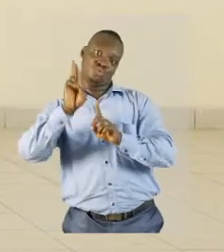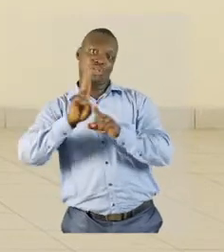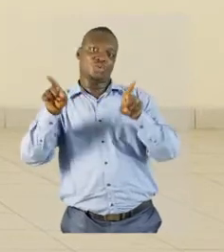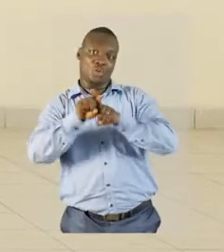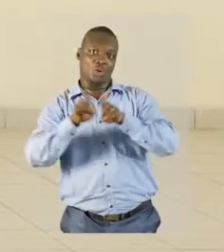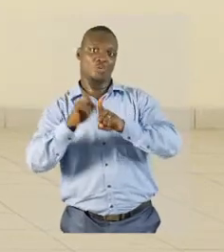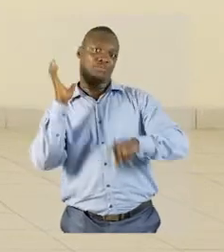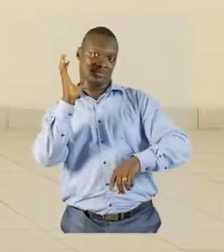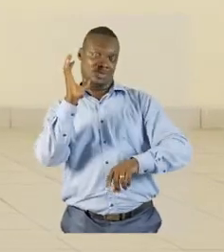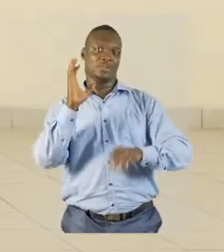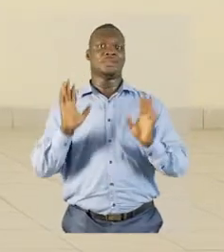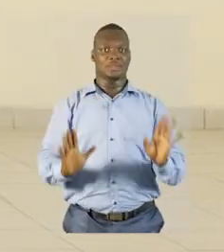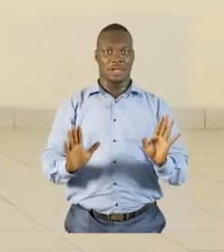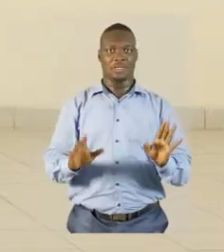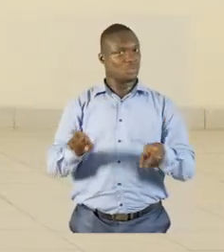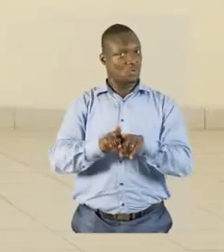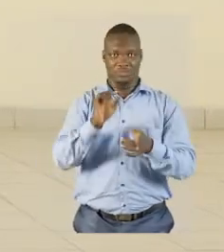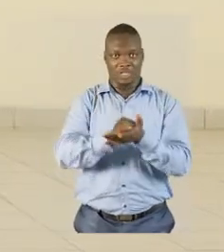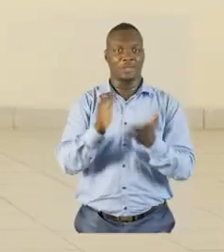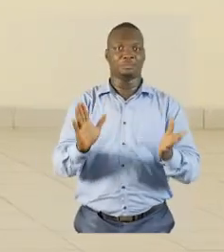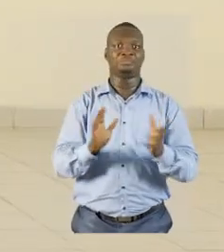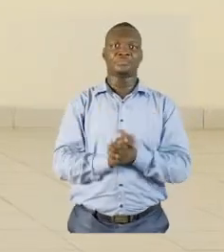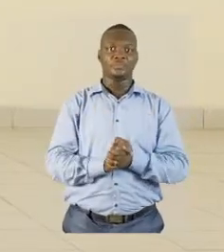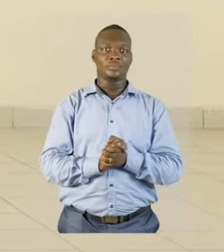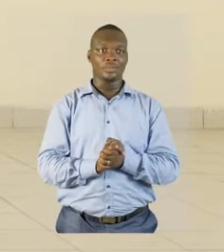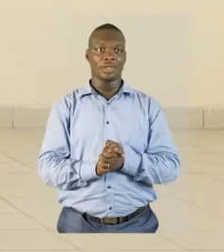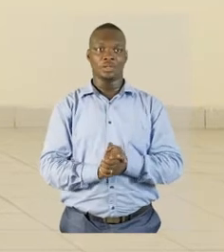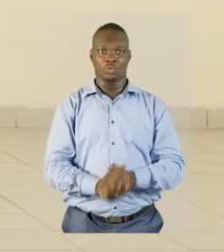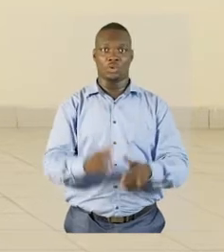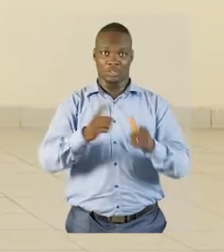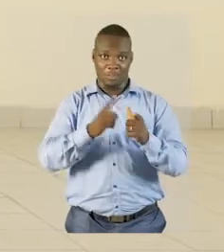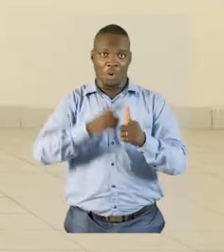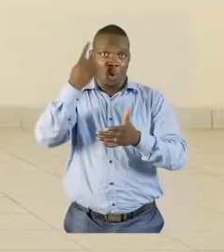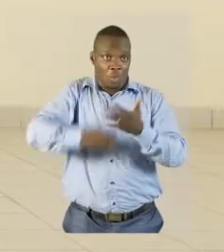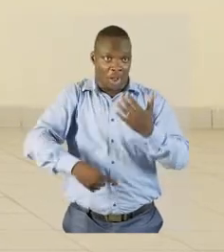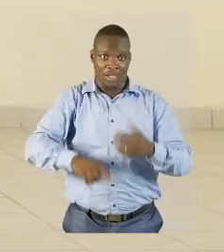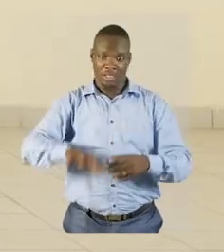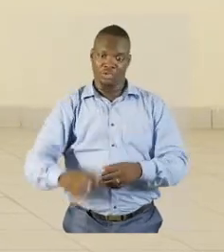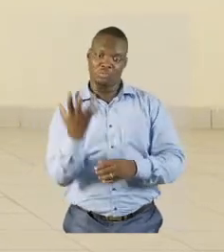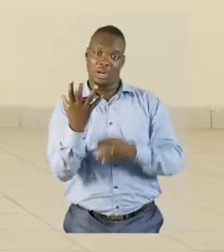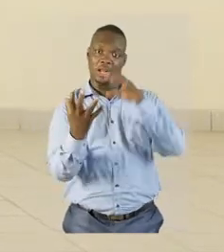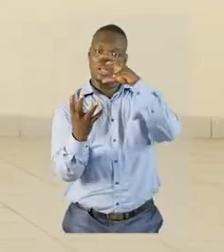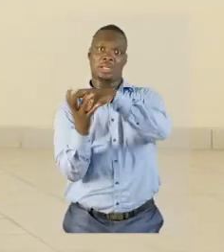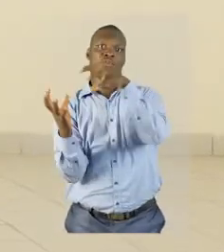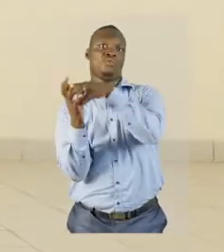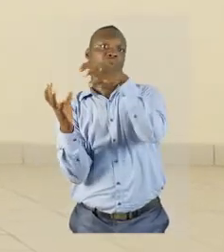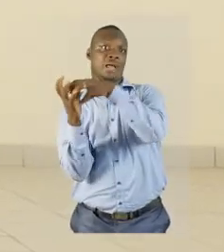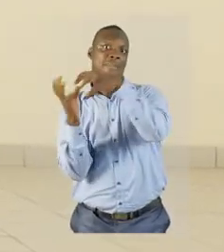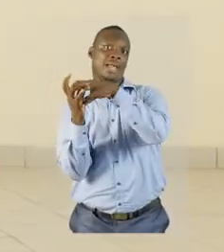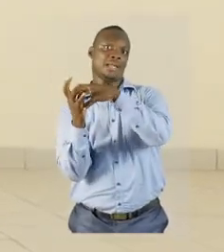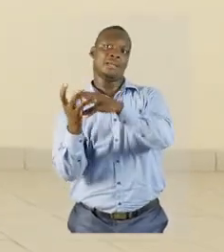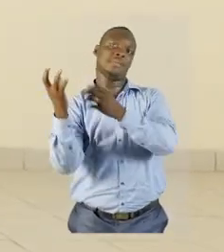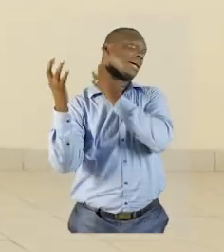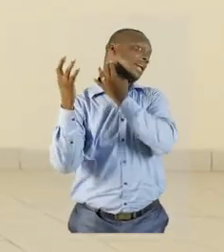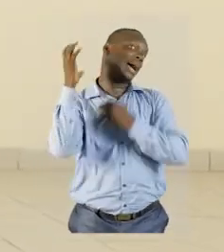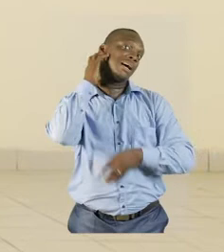poids. N'oubliez pas les critères de réalisation. Tenue du poids sur la base des doigts. Le poids collé au cou et le coude